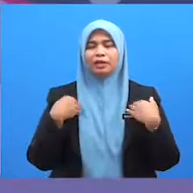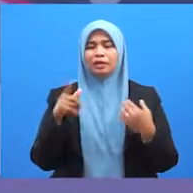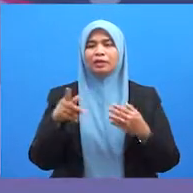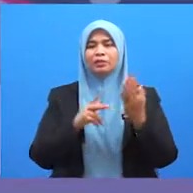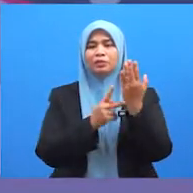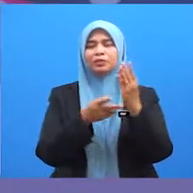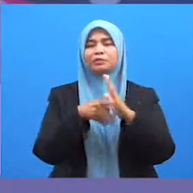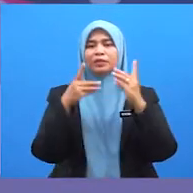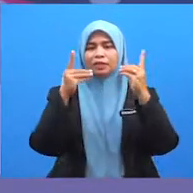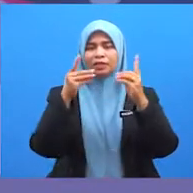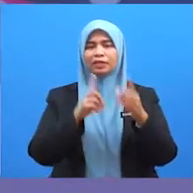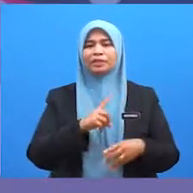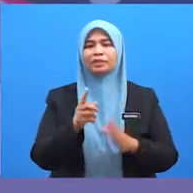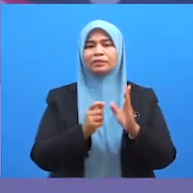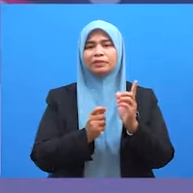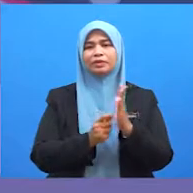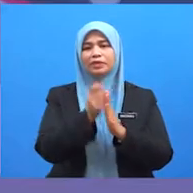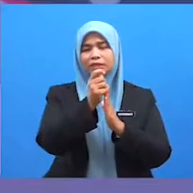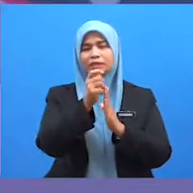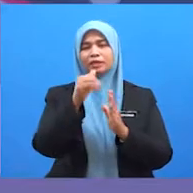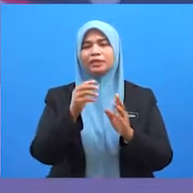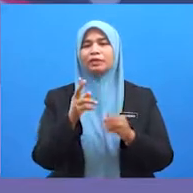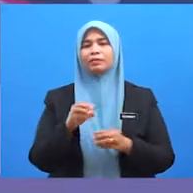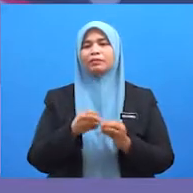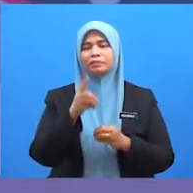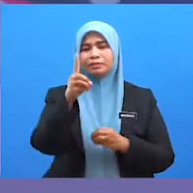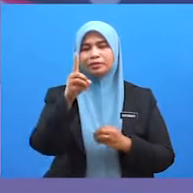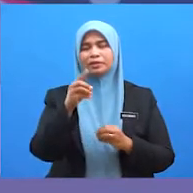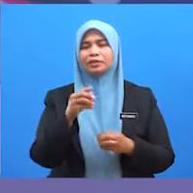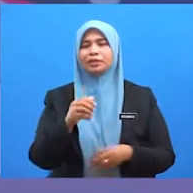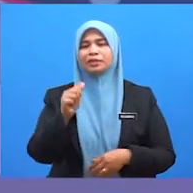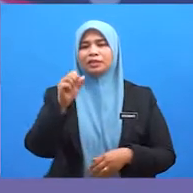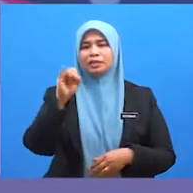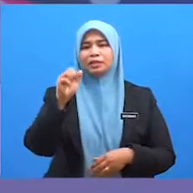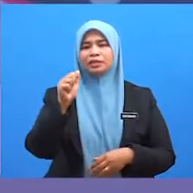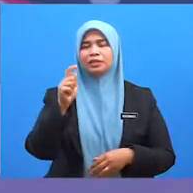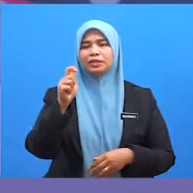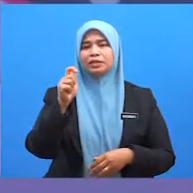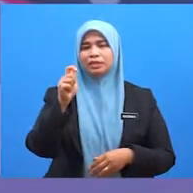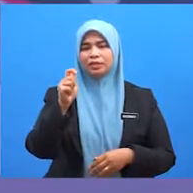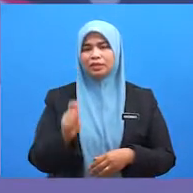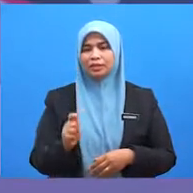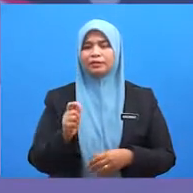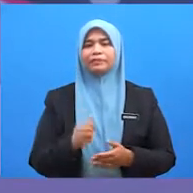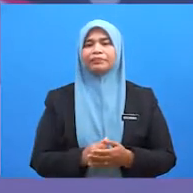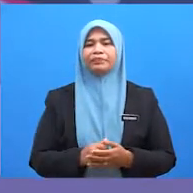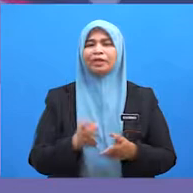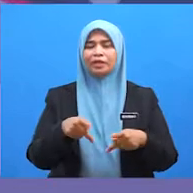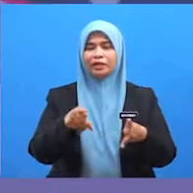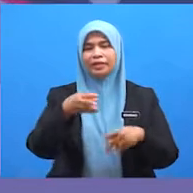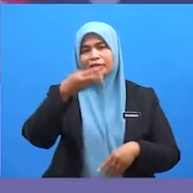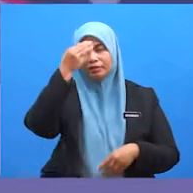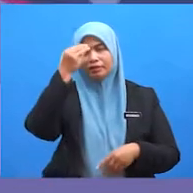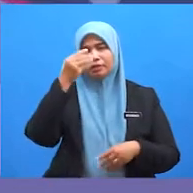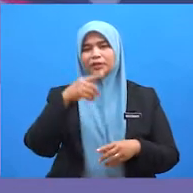pendidikan Islam tinggi yang pertama di Asia Tenggara. Kaedah hafalan dipraktikan kerana